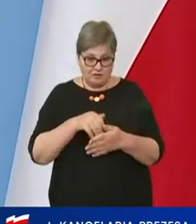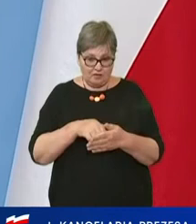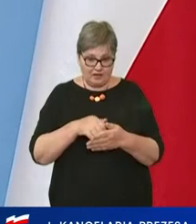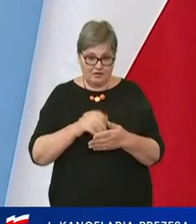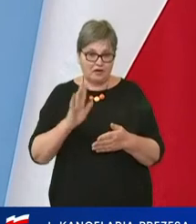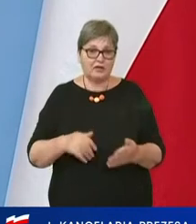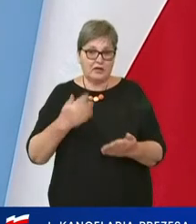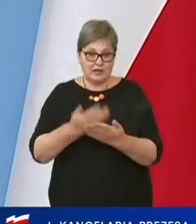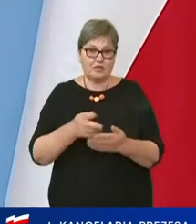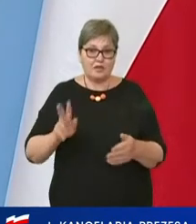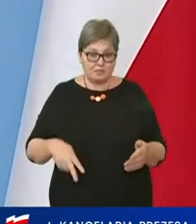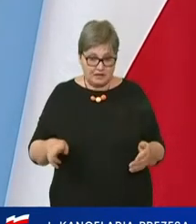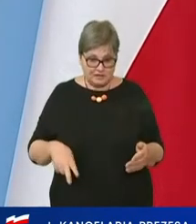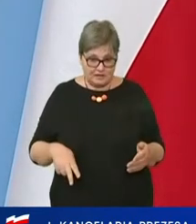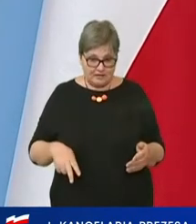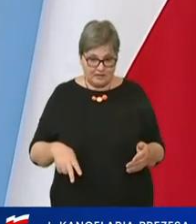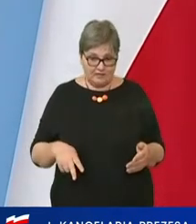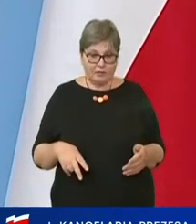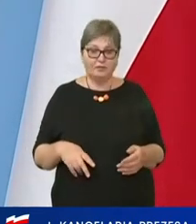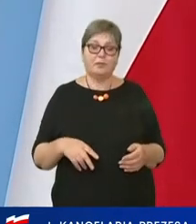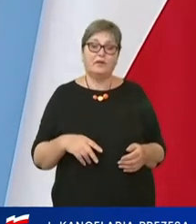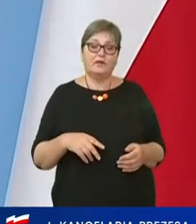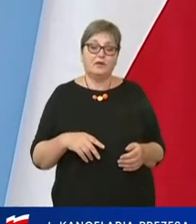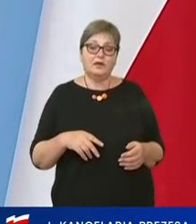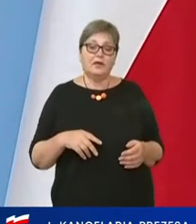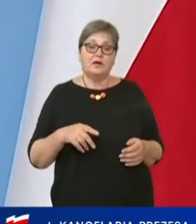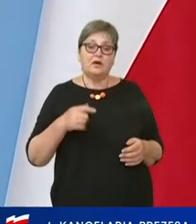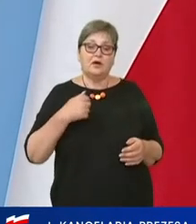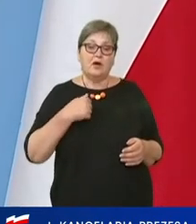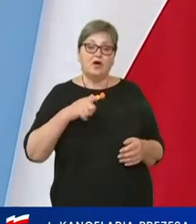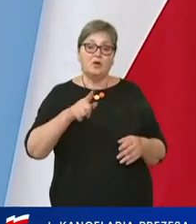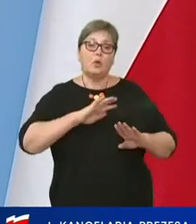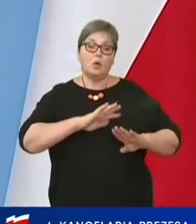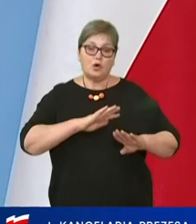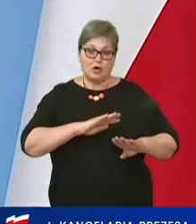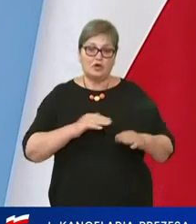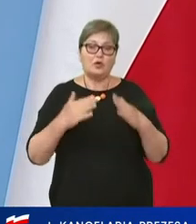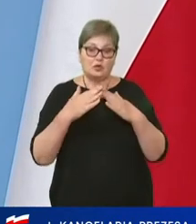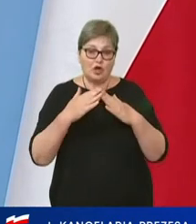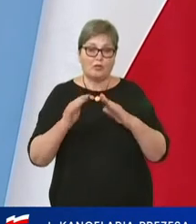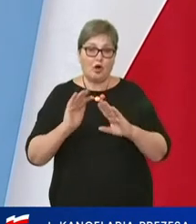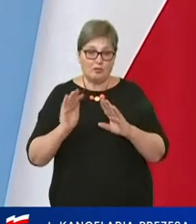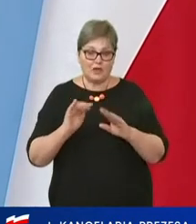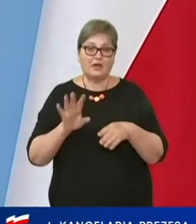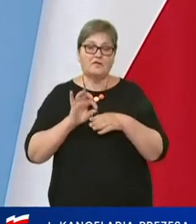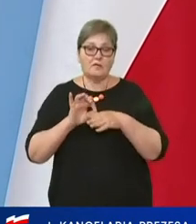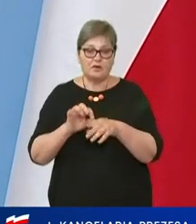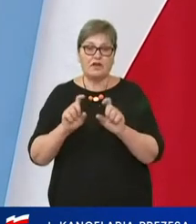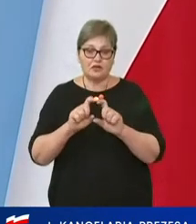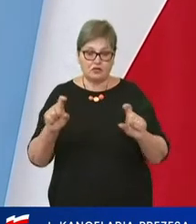ministerstwo, przekazane przez wojewodę wielkopolskiego, uchronił swój dom, wprowadził czas